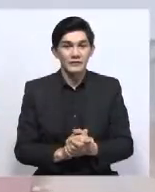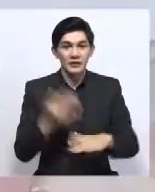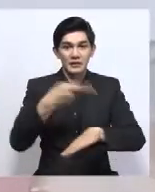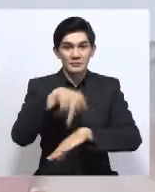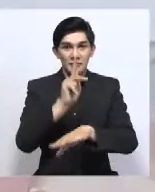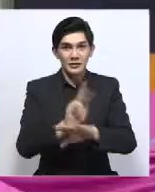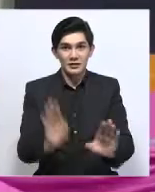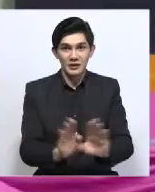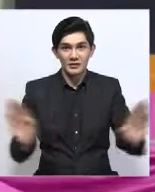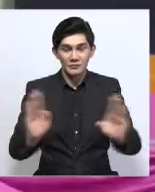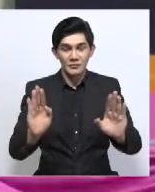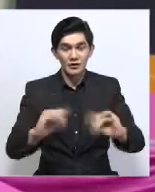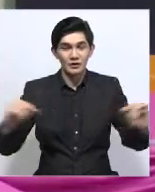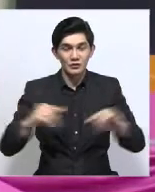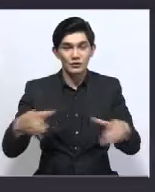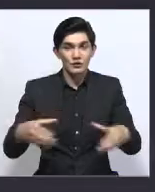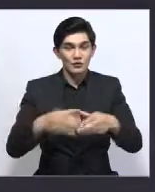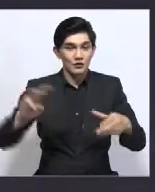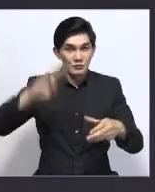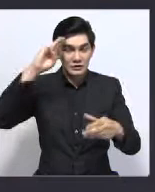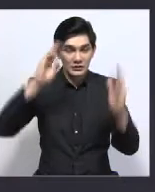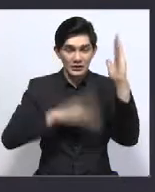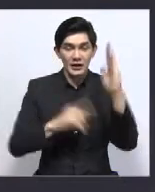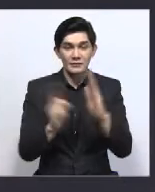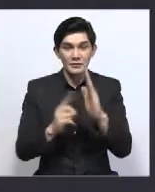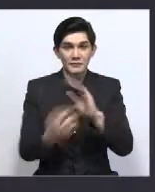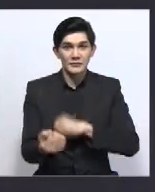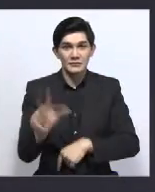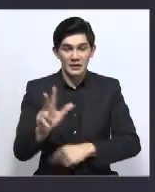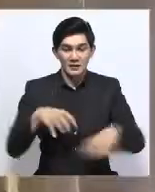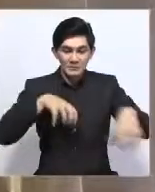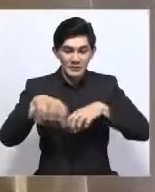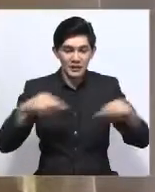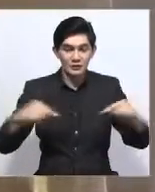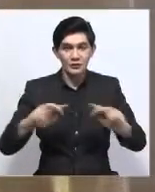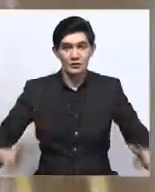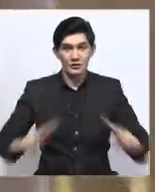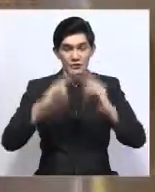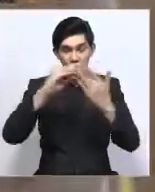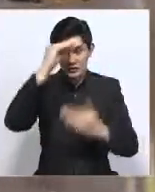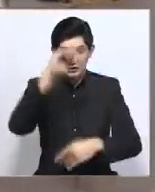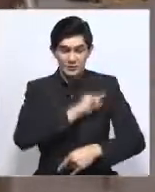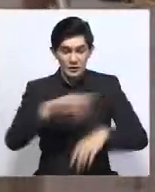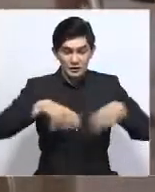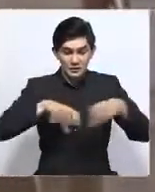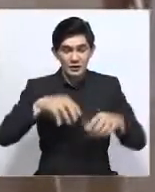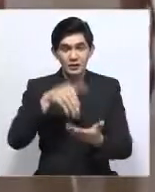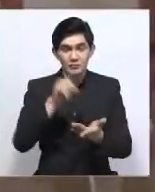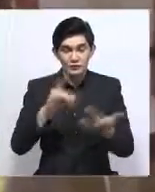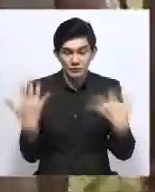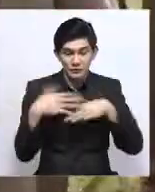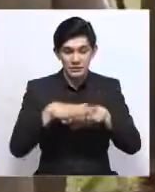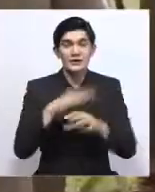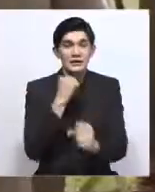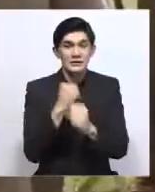ประธานเปิดงานชุมนุมลูกเสือจังหวัดชายแดนภาคใต้ครั้งที่13ซึ่งจัดโดยกระทรวงศึกษาธิการร่วมกับศูนย์ประสานงานและบริหารการ